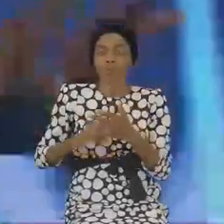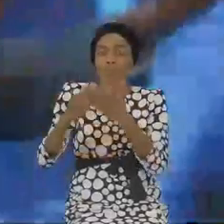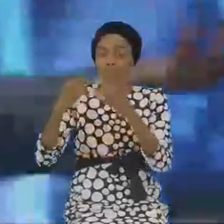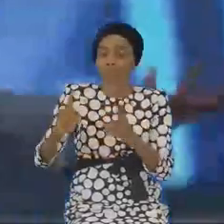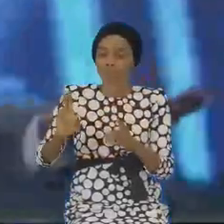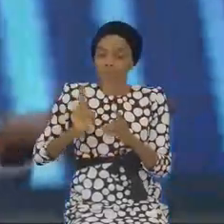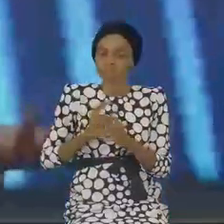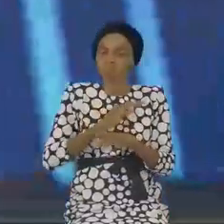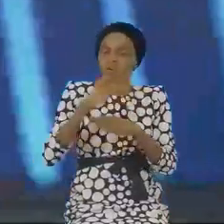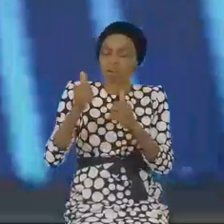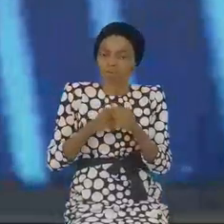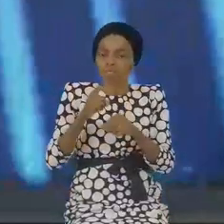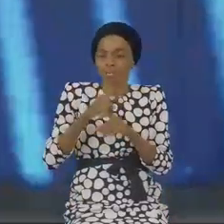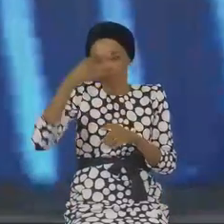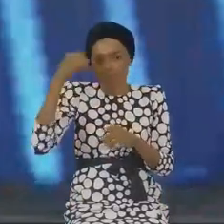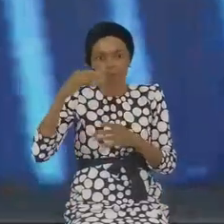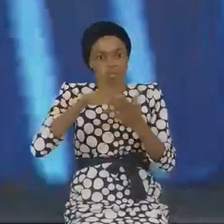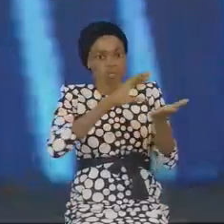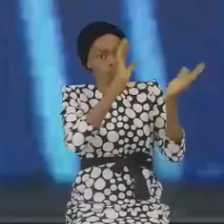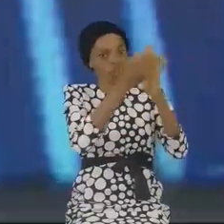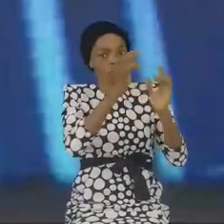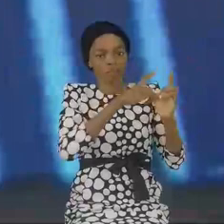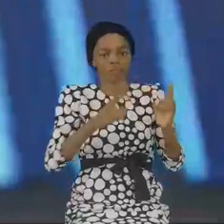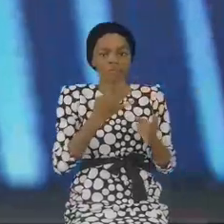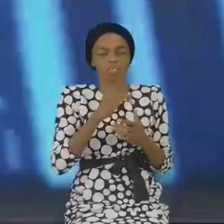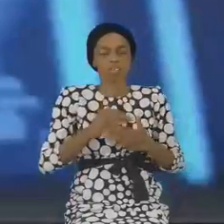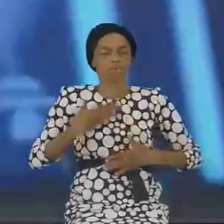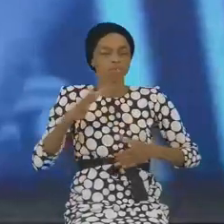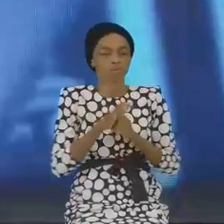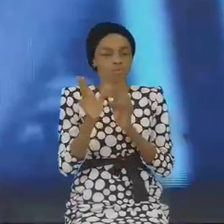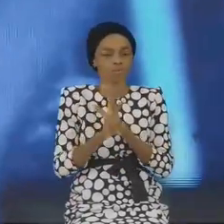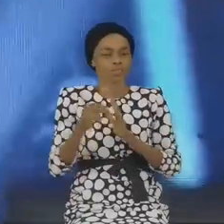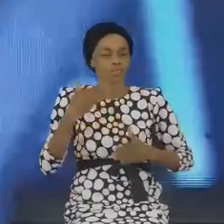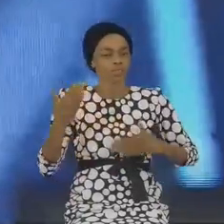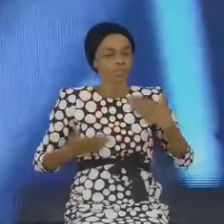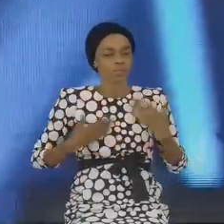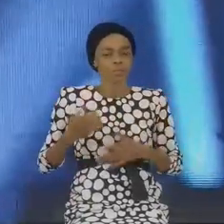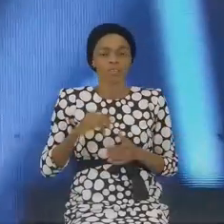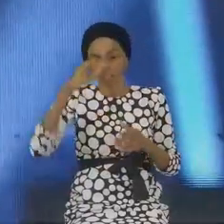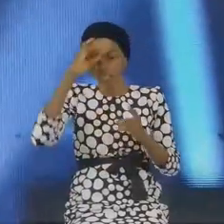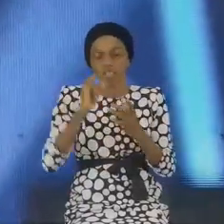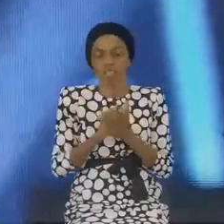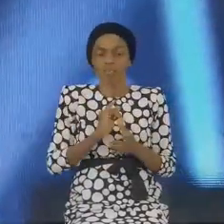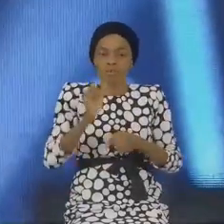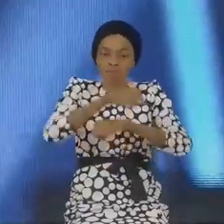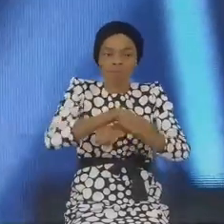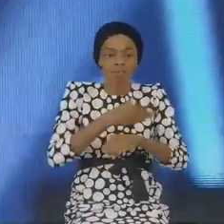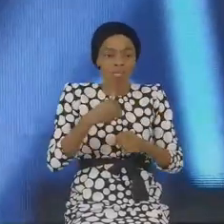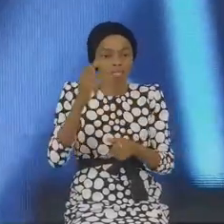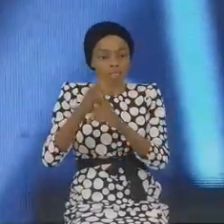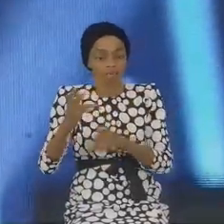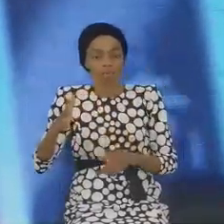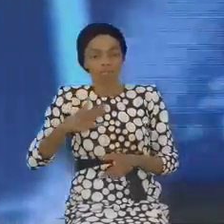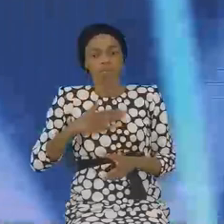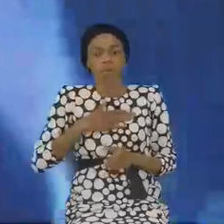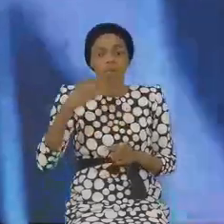moment, parce que c'est en la présence du Seigneur qu'il y a la plénitude de la joie. Celui qui vaincra et qui gardera jusqu'à la fin mes œuvres, je